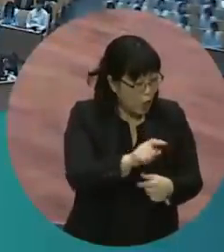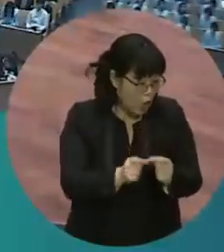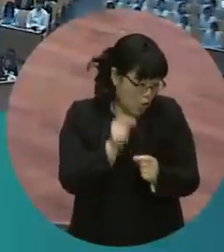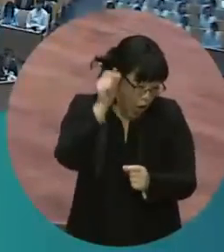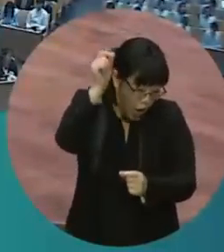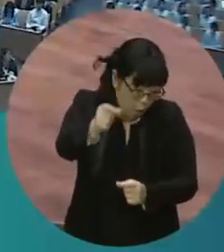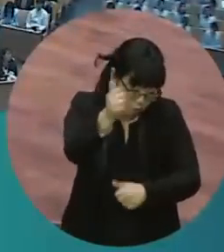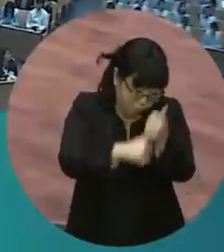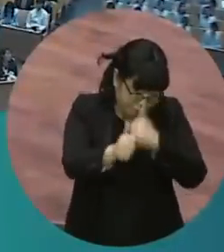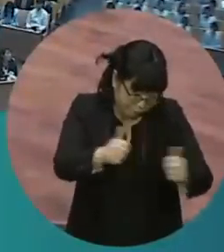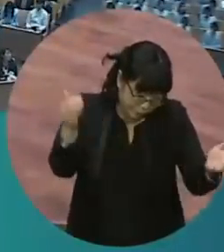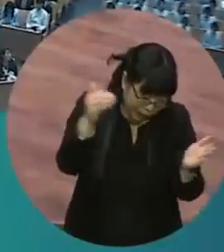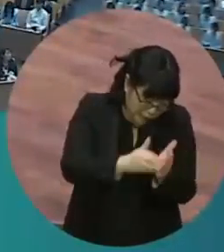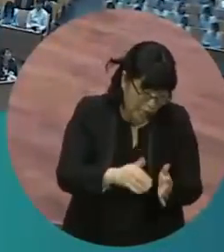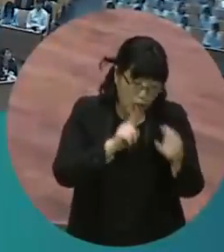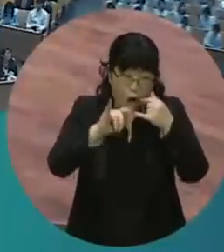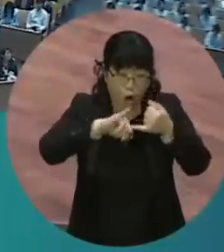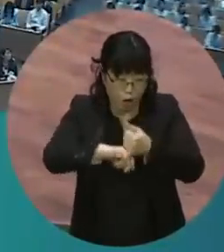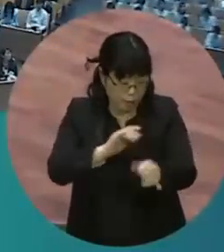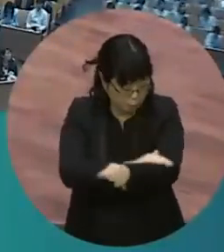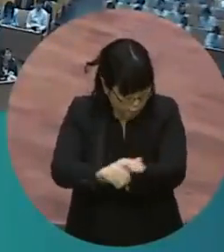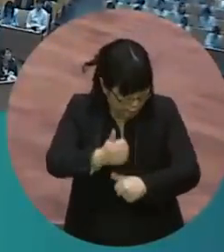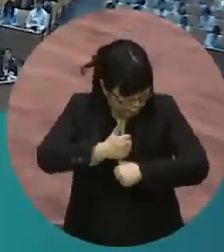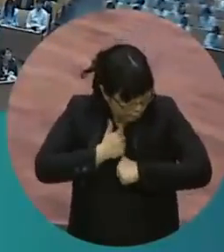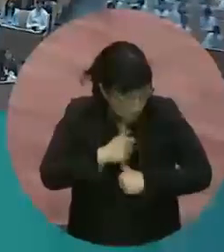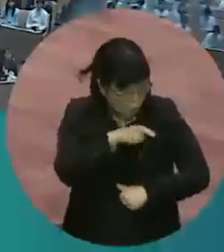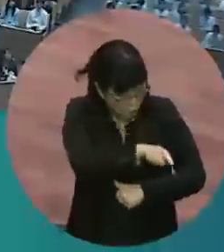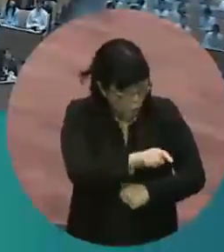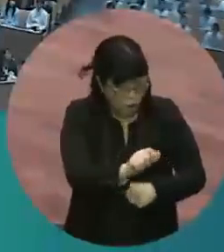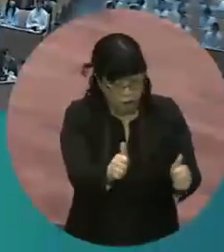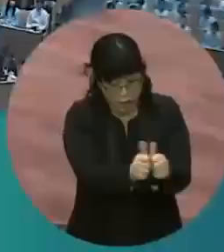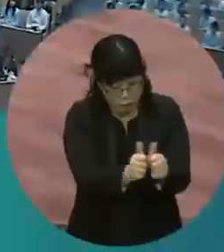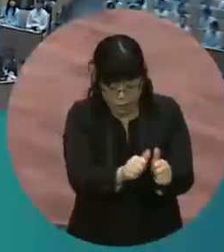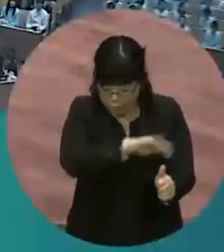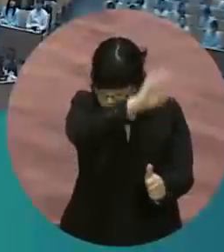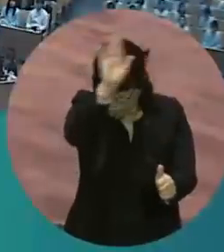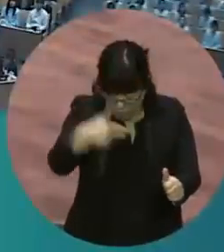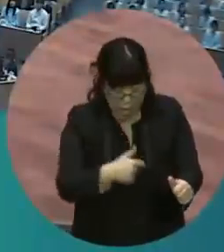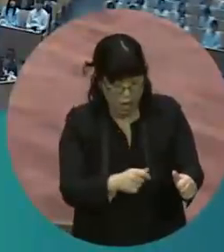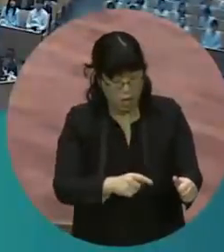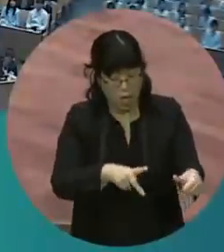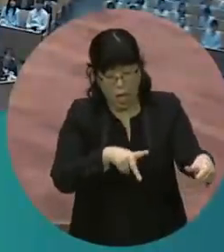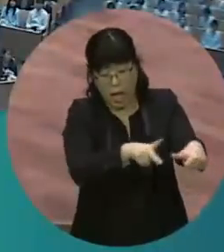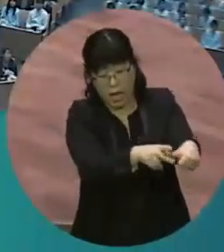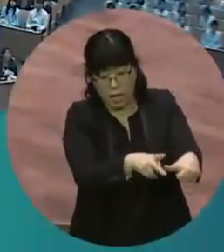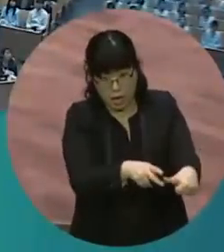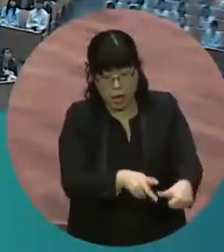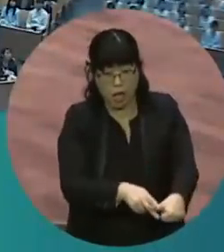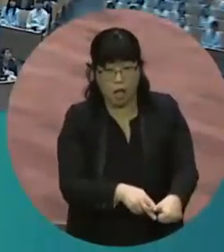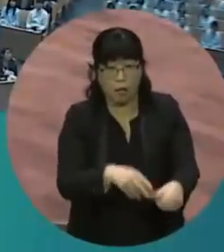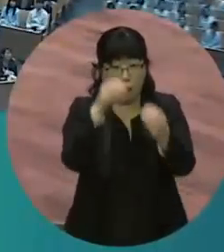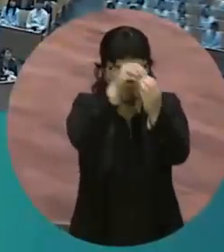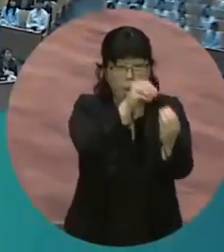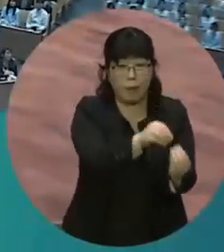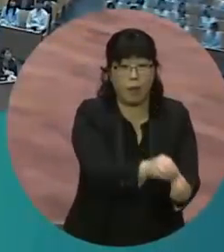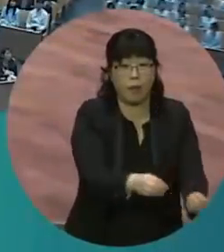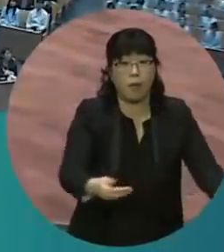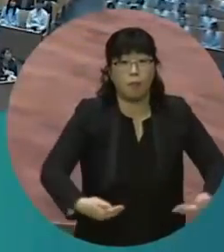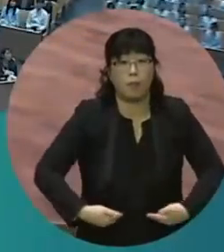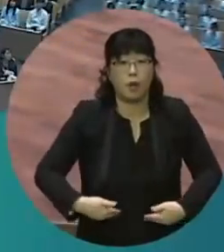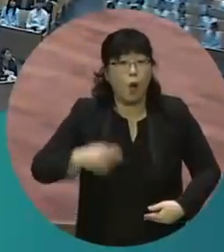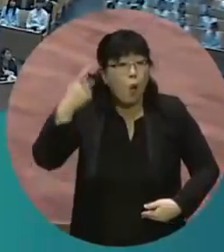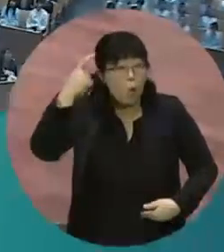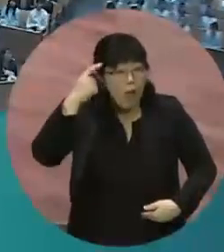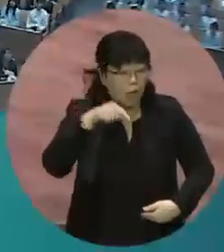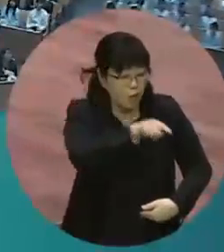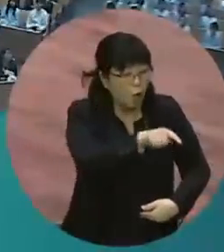다 할례를 받으라. 이것이 나와 너희와 너희 후손 사이에 지킬 내 언약이니라. 너희는 표피를 베어라.